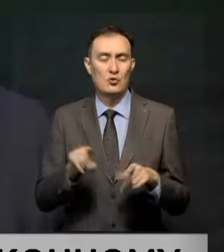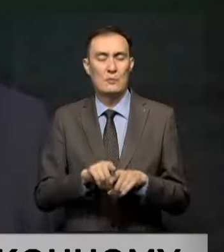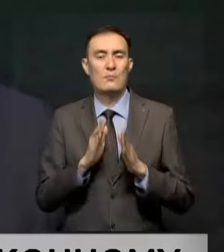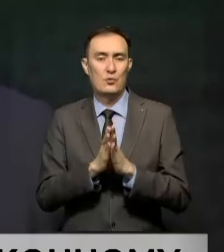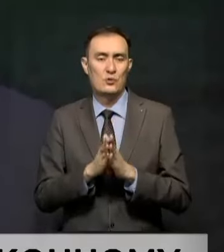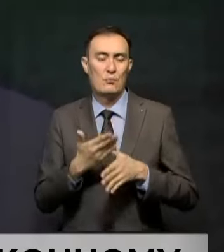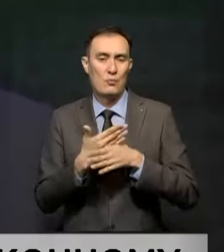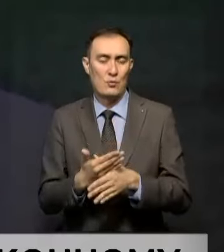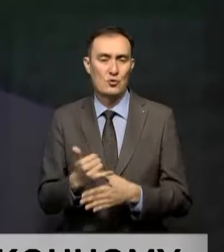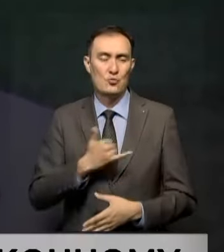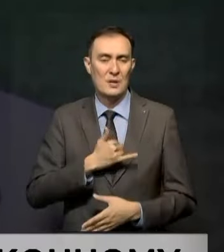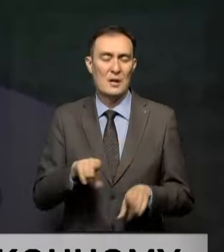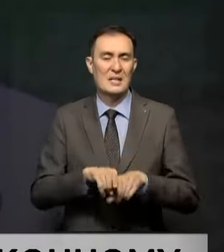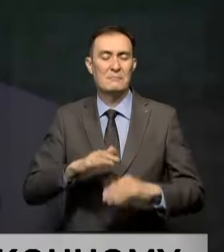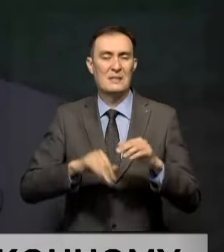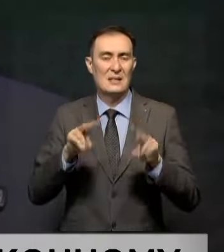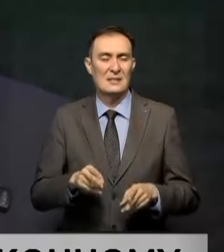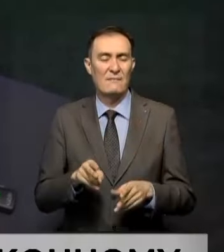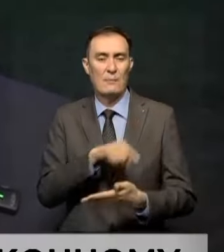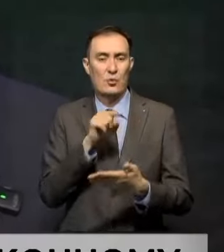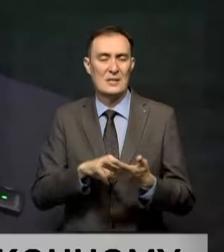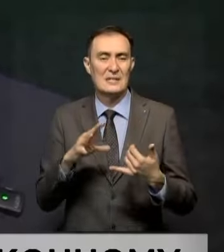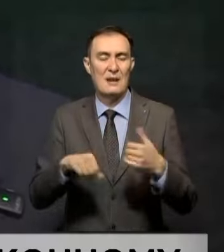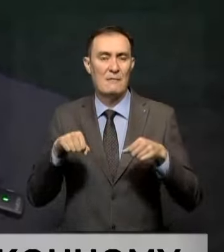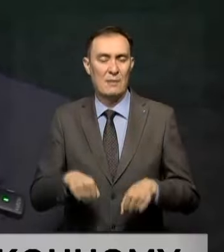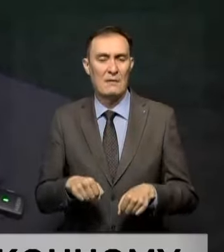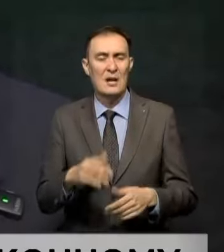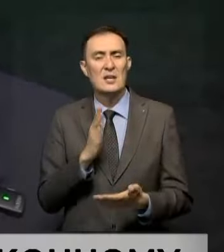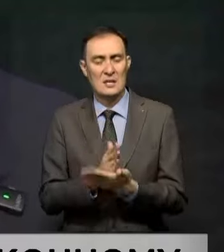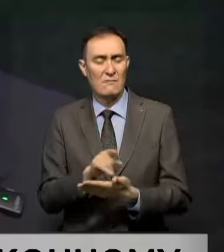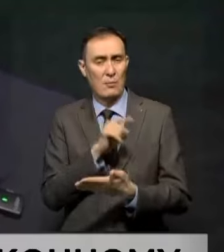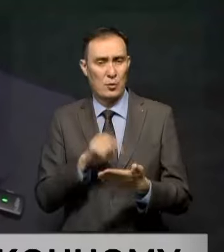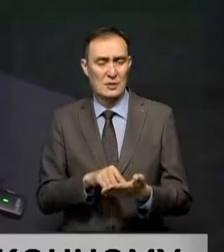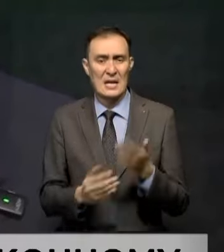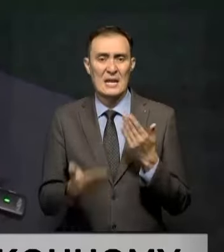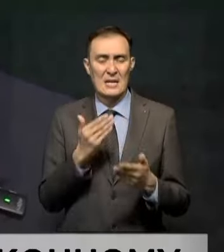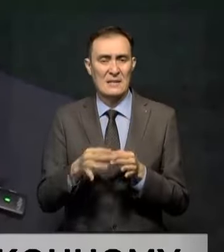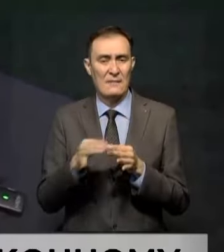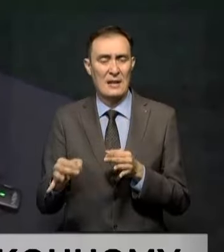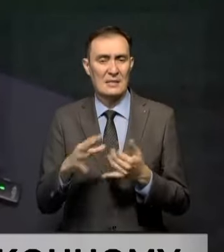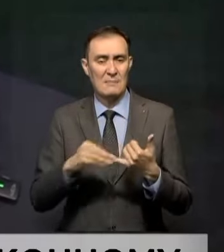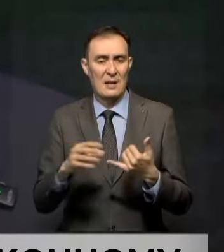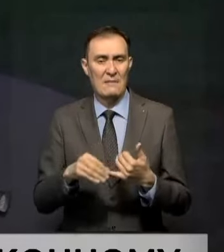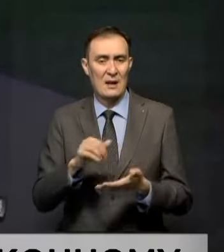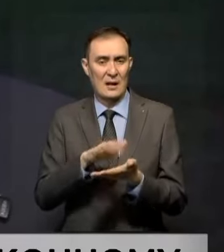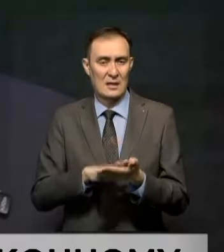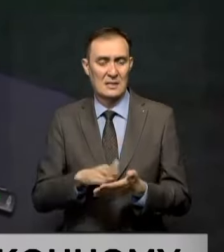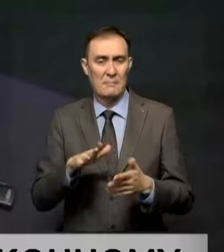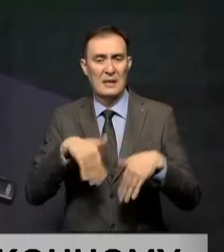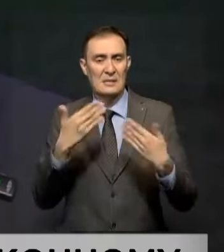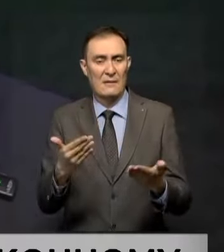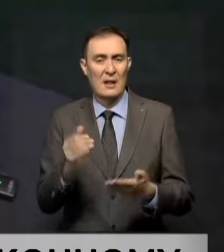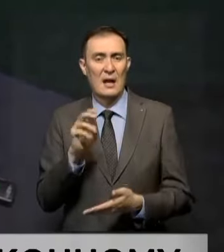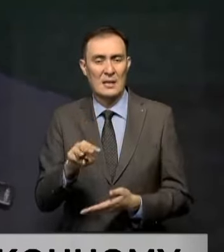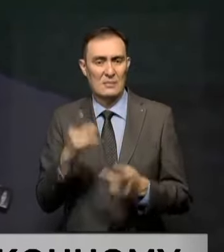вмешательства и помощи. У меня, как эксперта в области земельного права, возникают вопросы. Если филиал отдела земельного кадастра предоставил